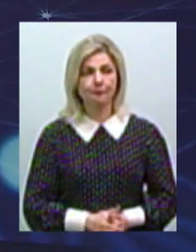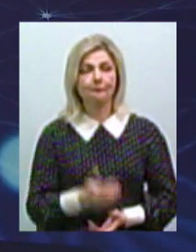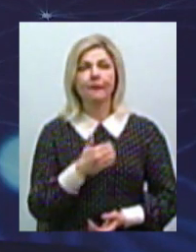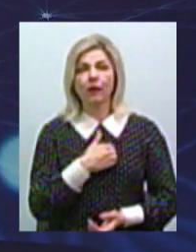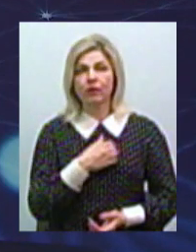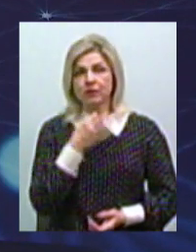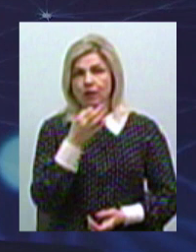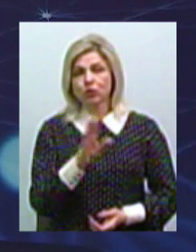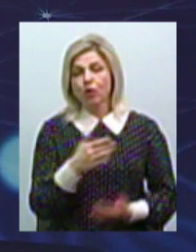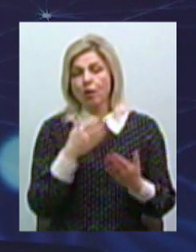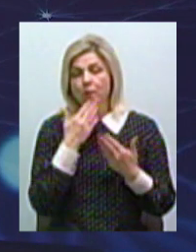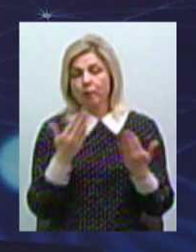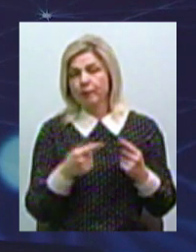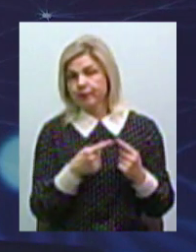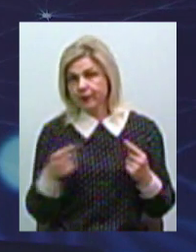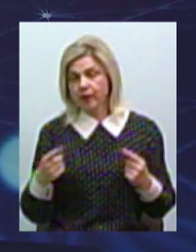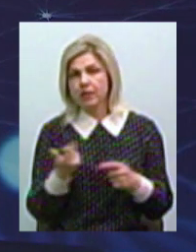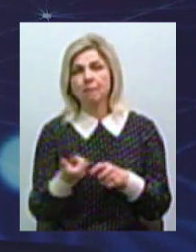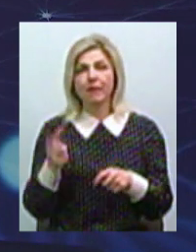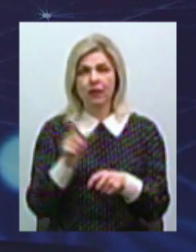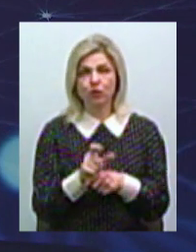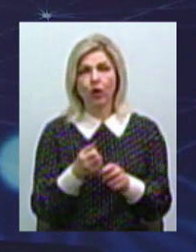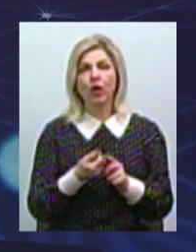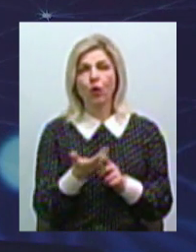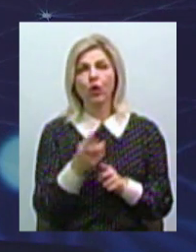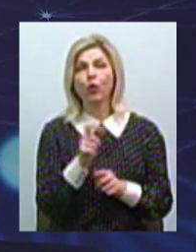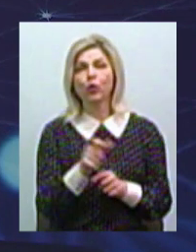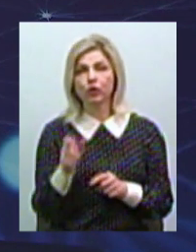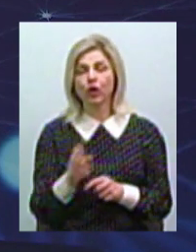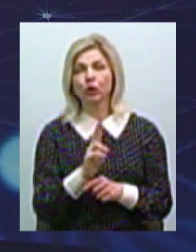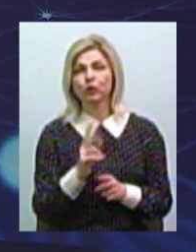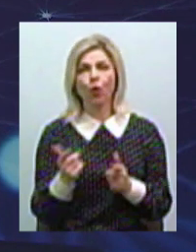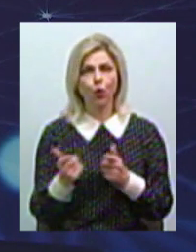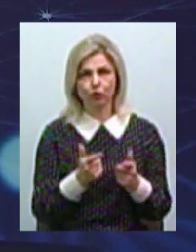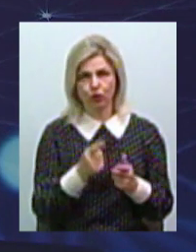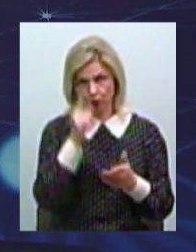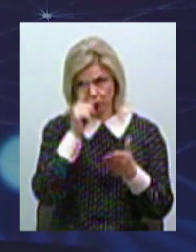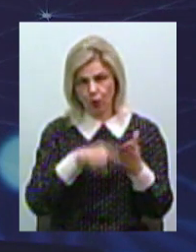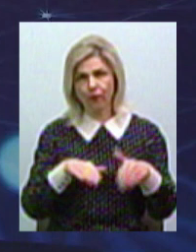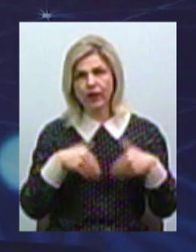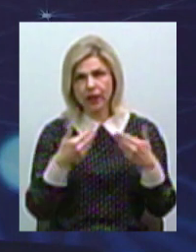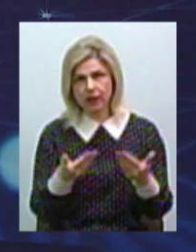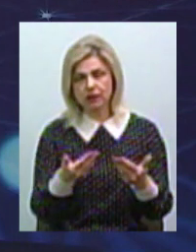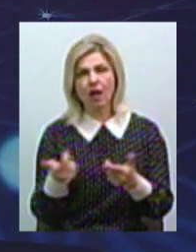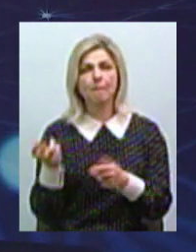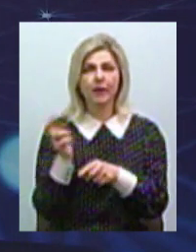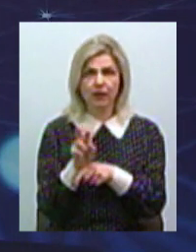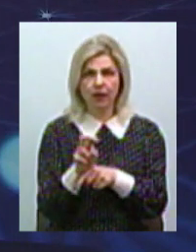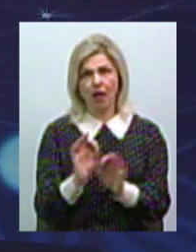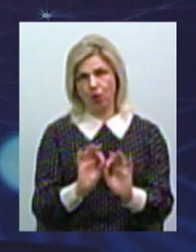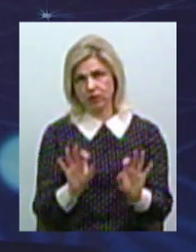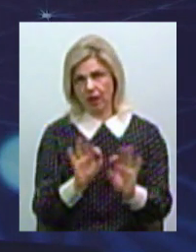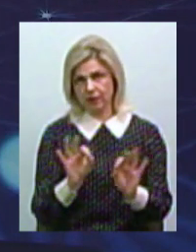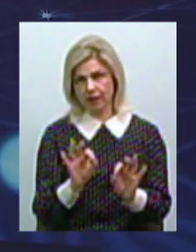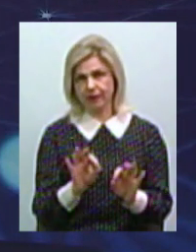що протягом останніх років збільшилася все ж таки кількість осіб, які готові довіритись, які готові прийти розказати. Протягом таких акцій